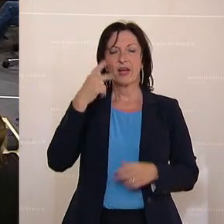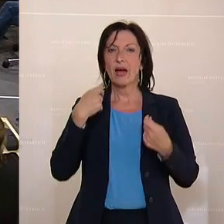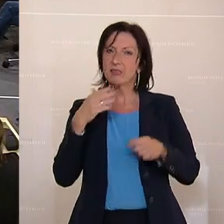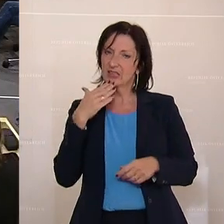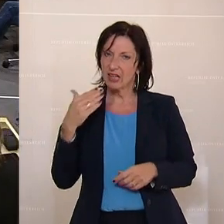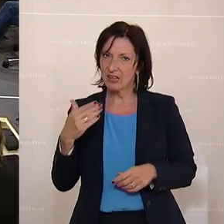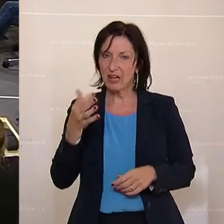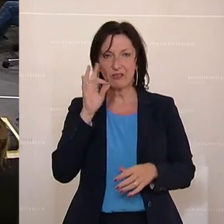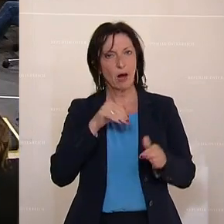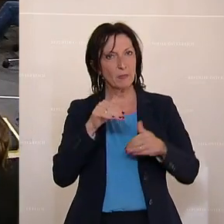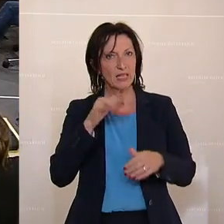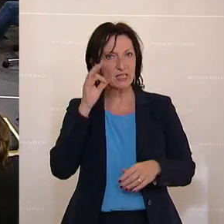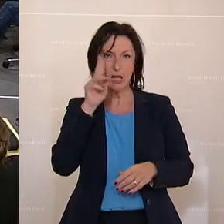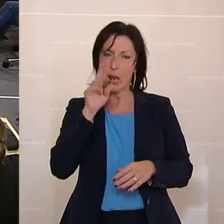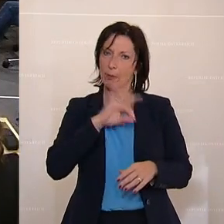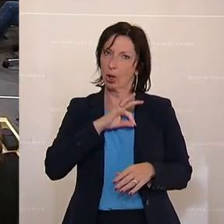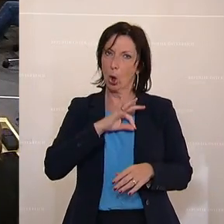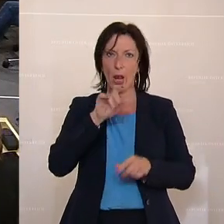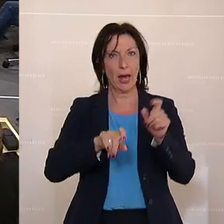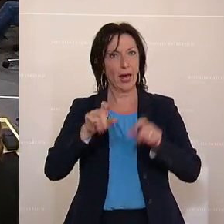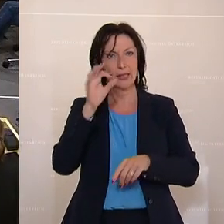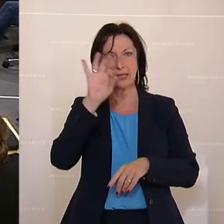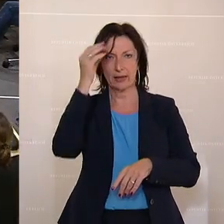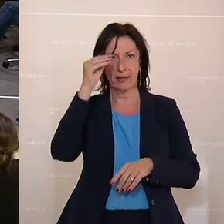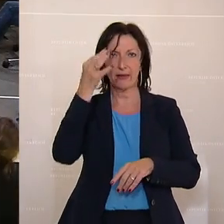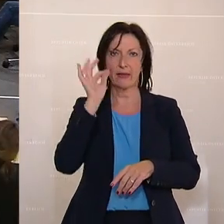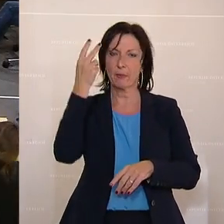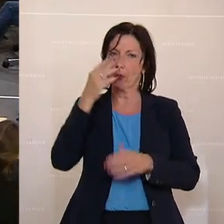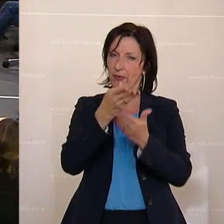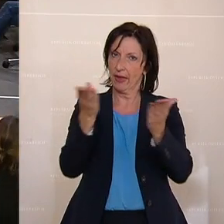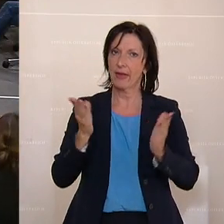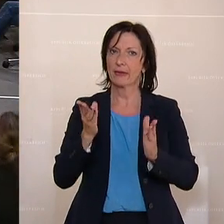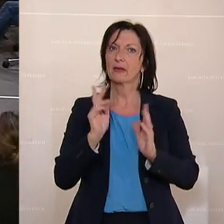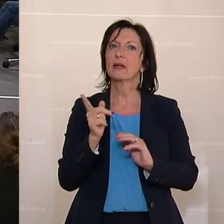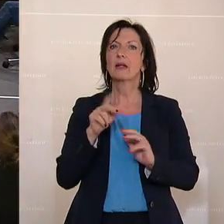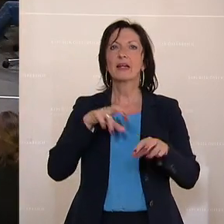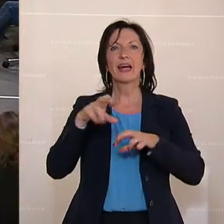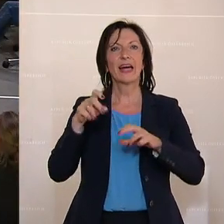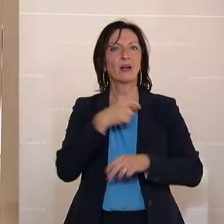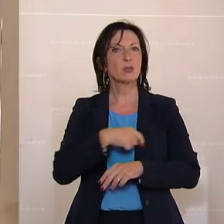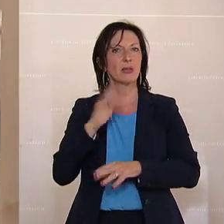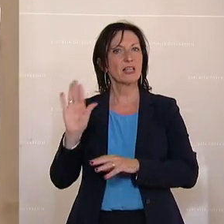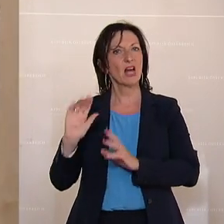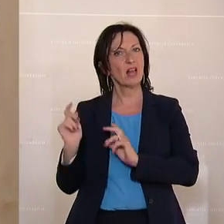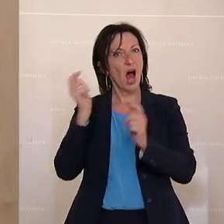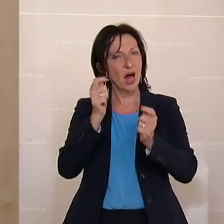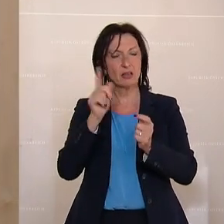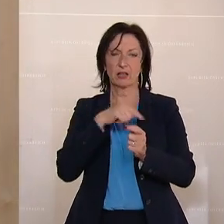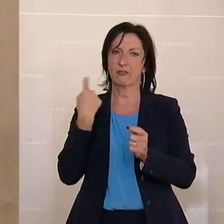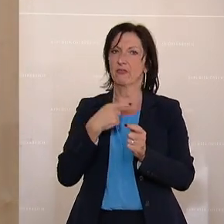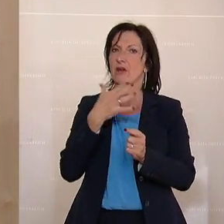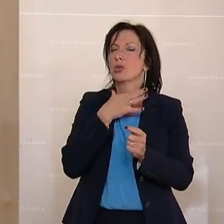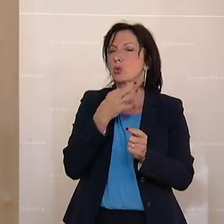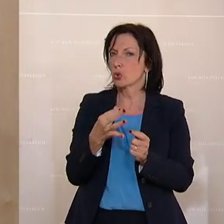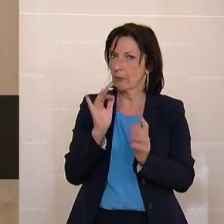Nächste Rednerin, Stefanie Crispa, NEOS. Wir haben diesem Antrag der Regierungsparteien zugestimmt, weil man nichts dagegen